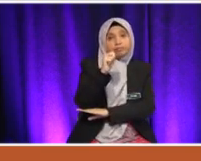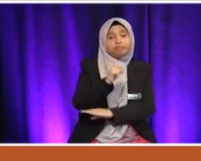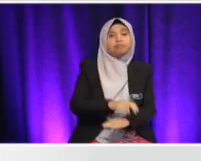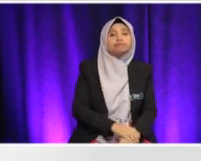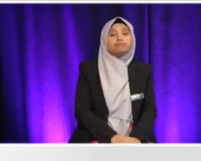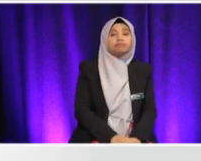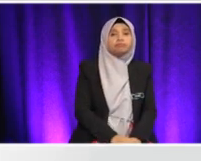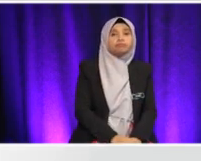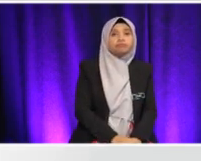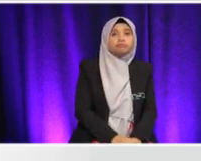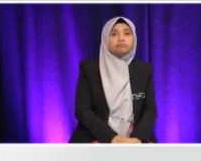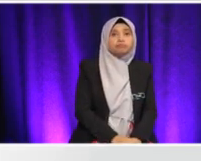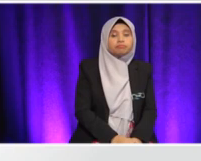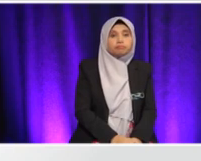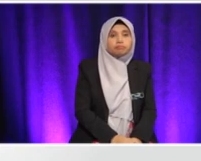terakhir